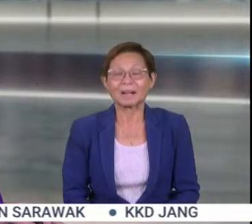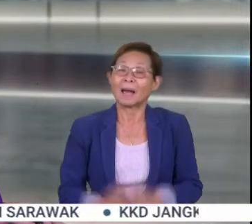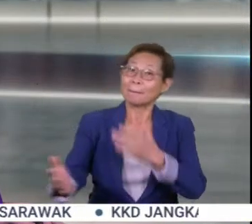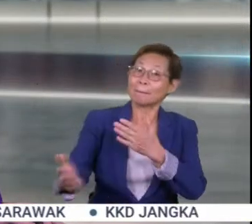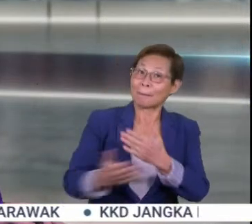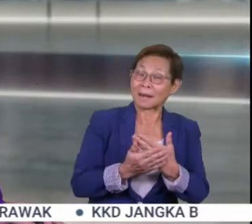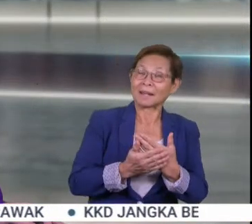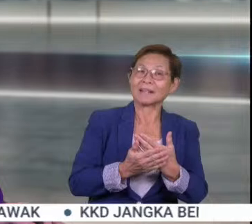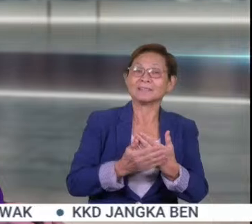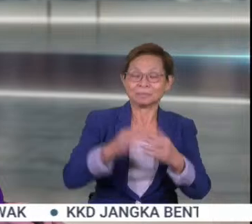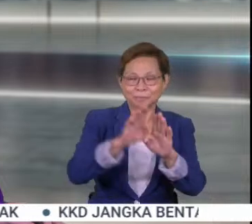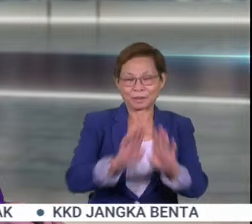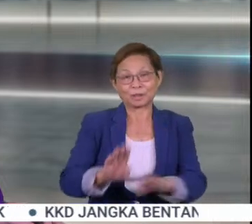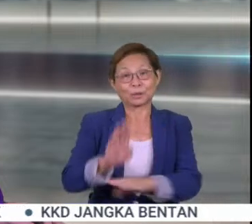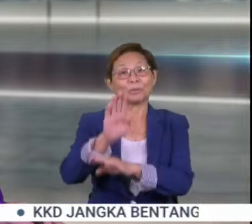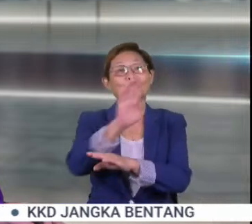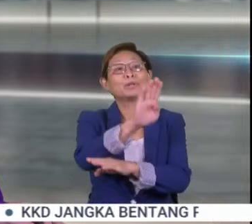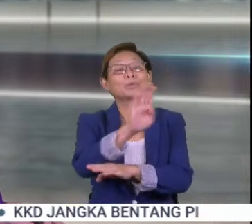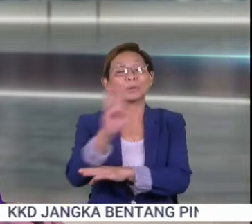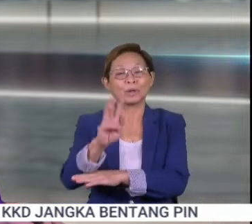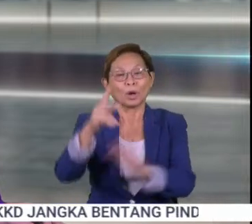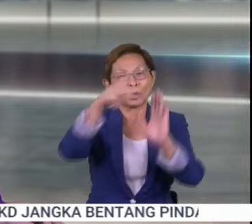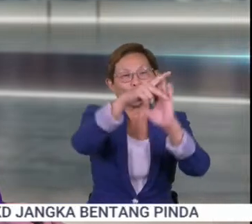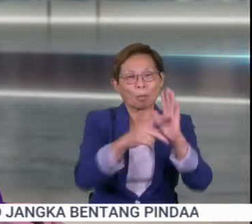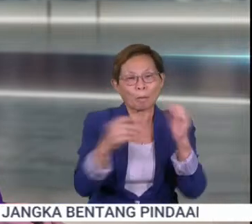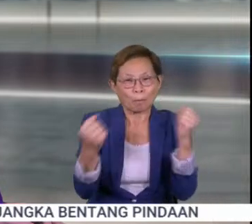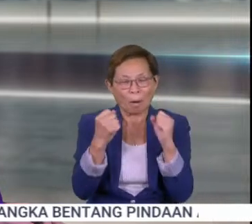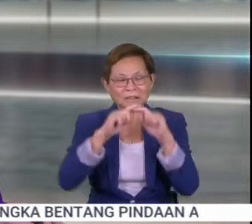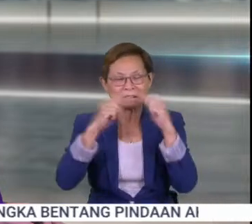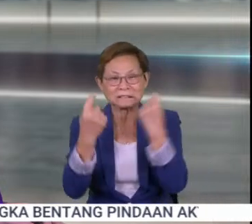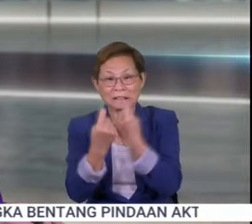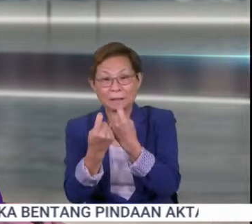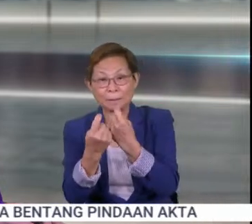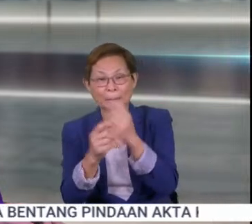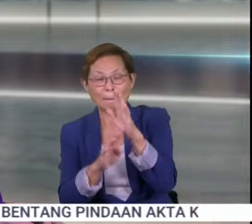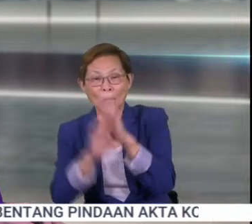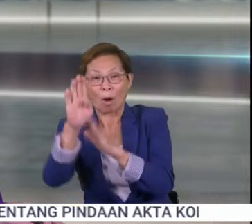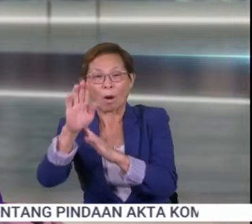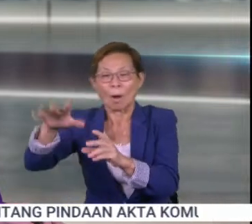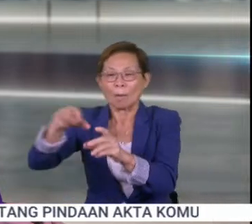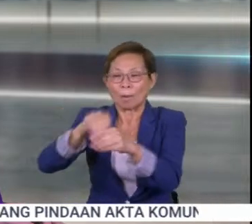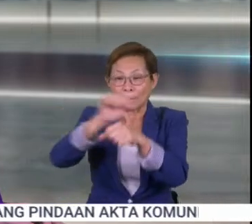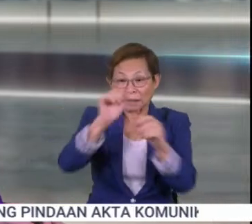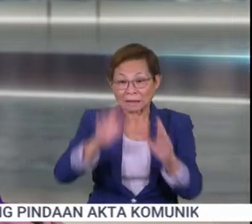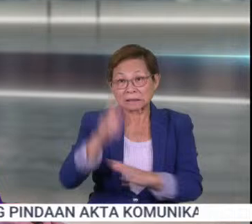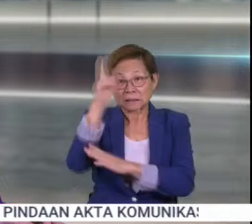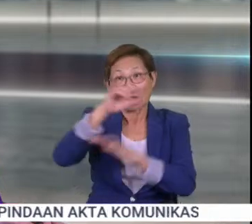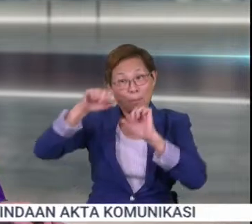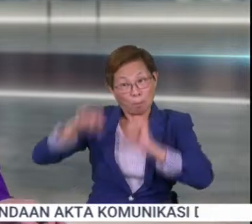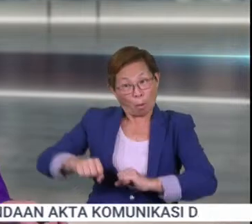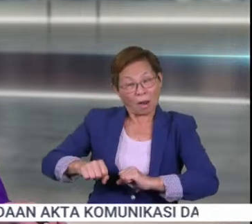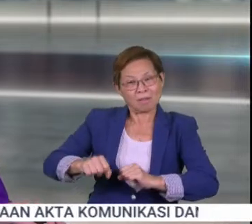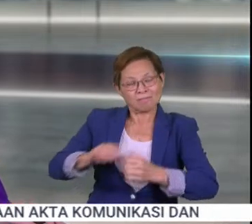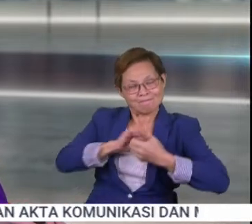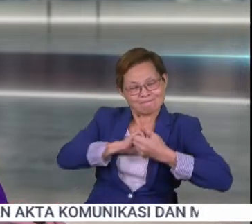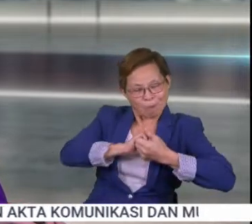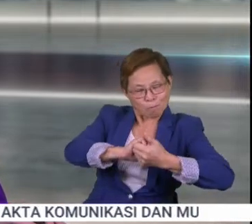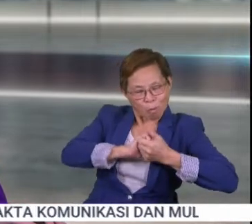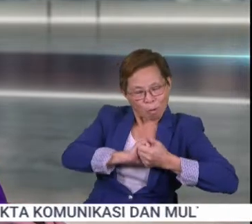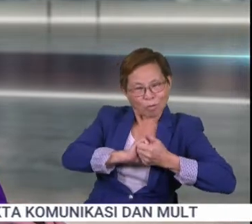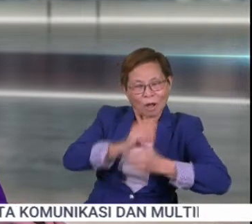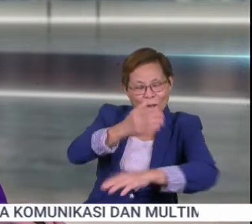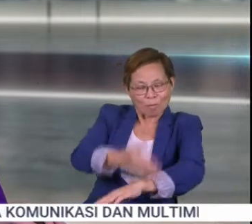Kembali lagi dalam berita wilayah. Kursus pemantapan team building melibatkan kakitangan jabatan mampu pupuk kerjasama dan